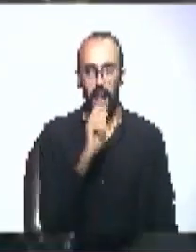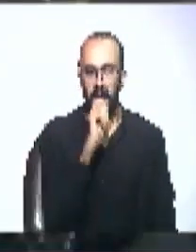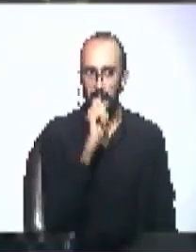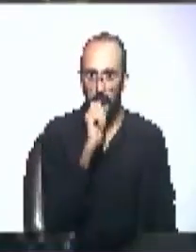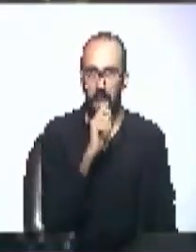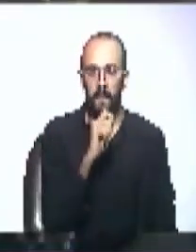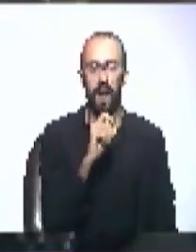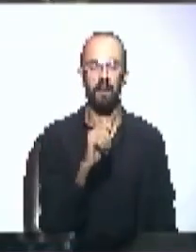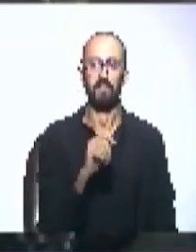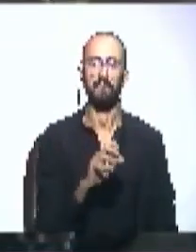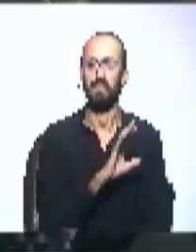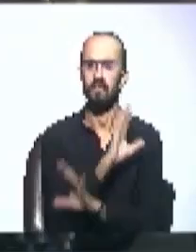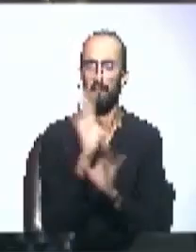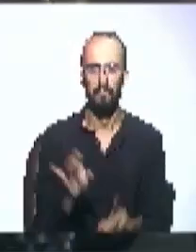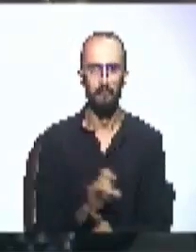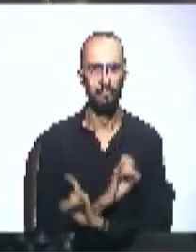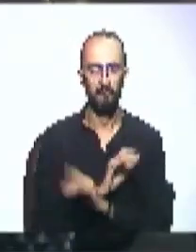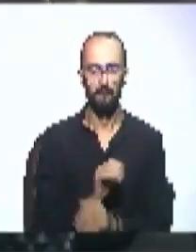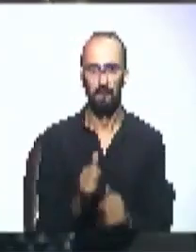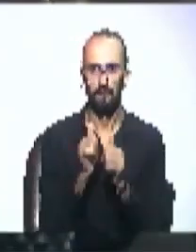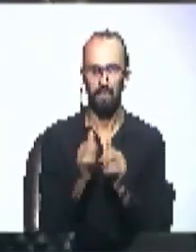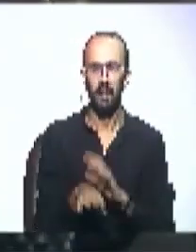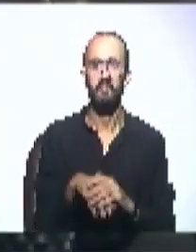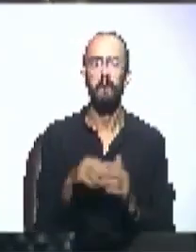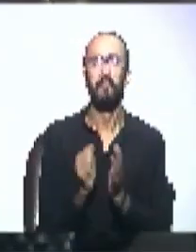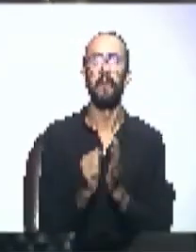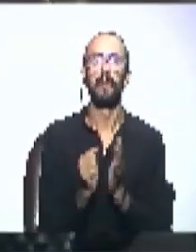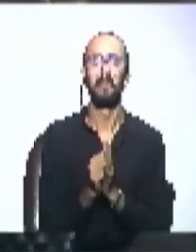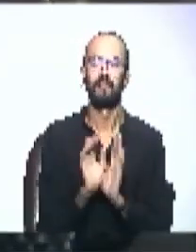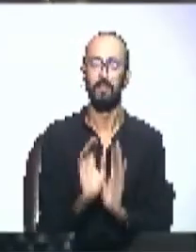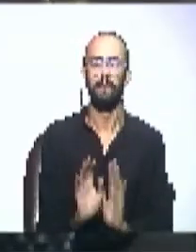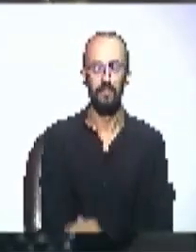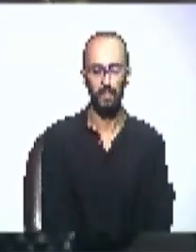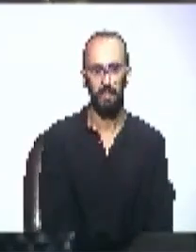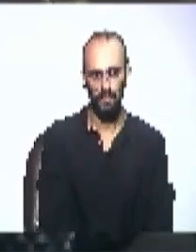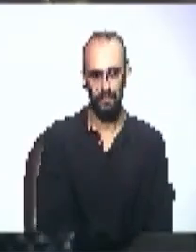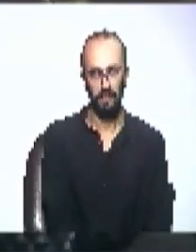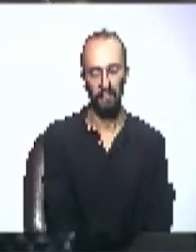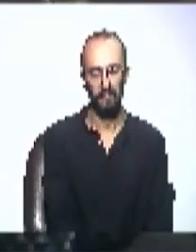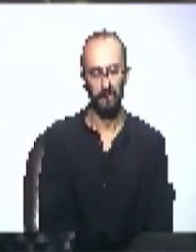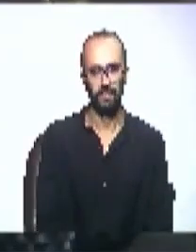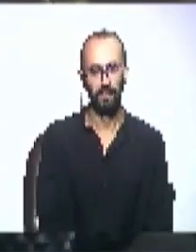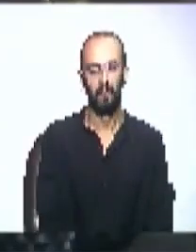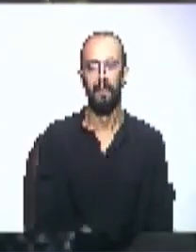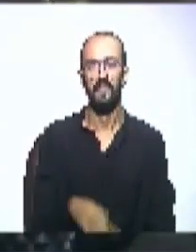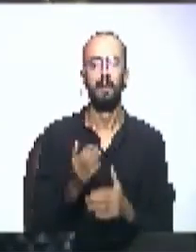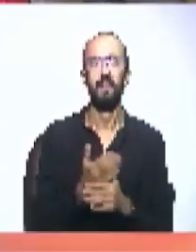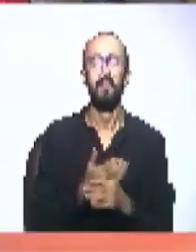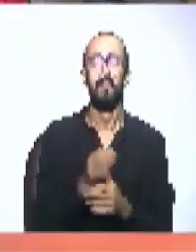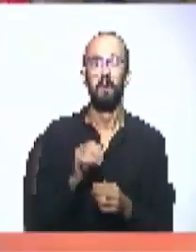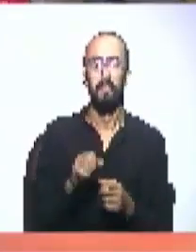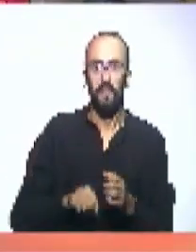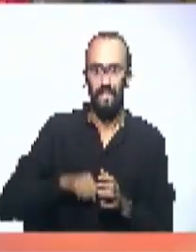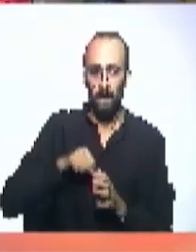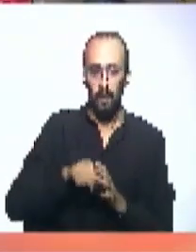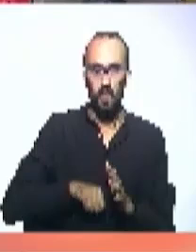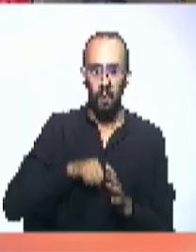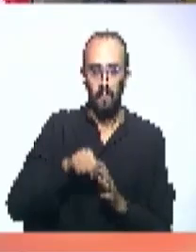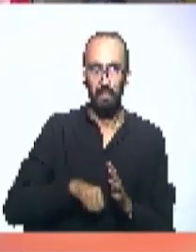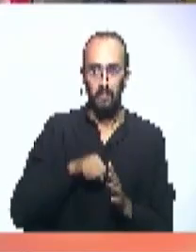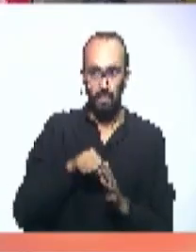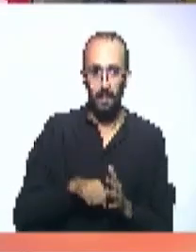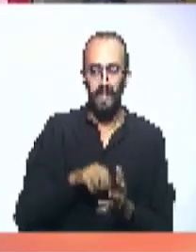ان احنا نبقى جايبينها وعاملينها في البيت، عاملين الحاجه في البيت، عاملين البرجر في البيت، لان الحاجات المفرومه دي عموما